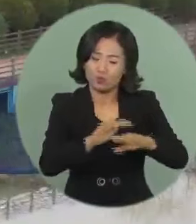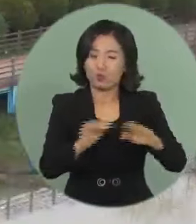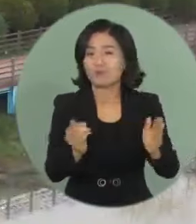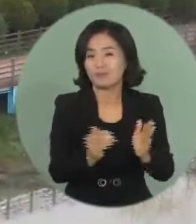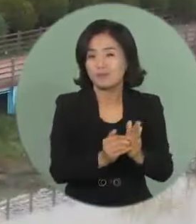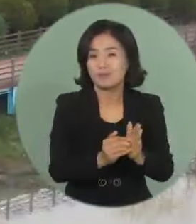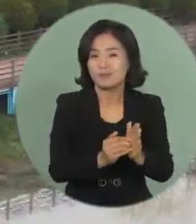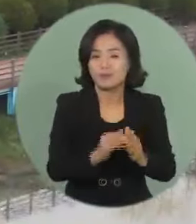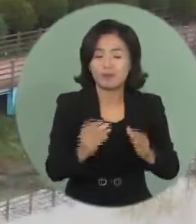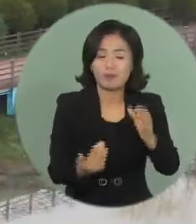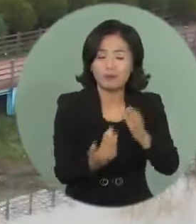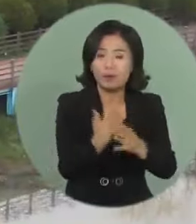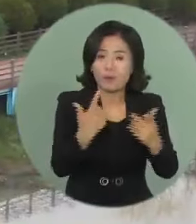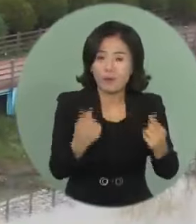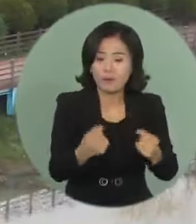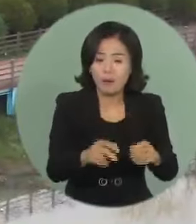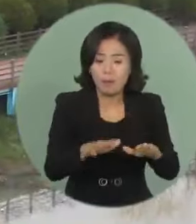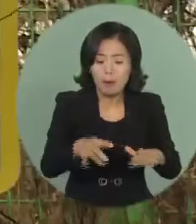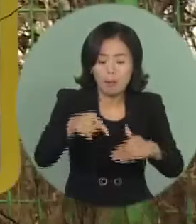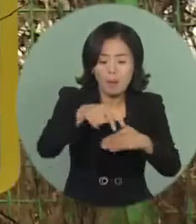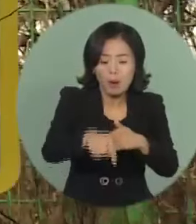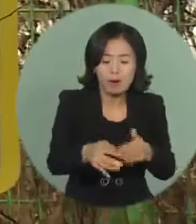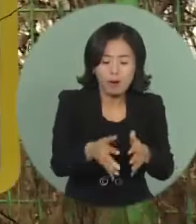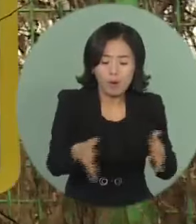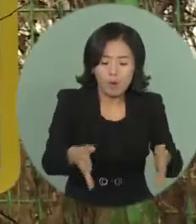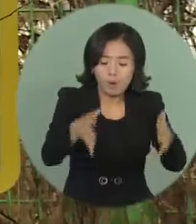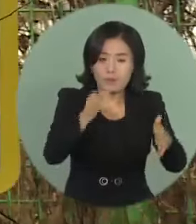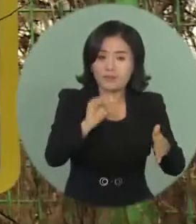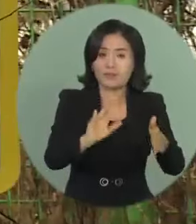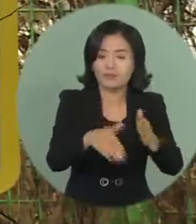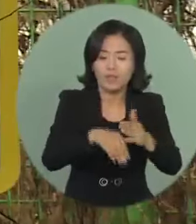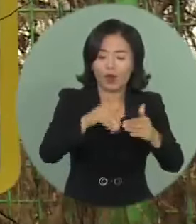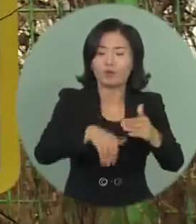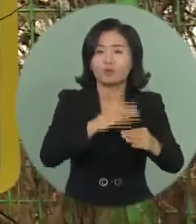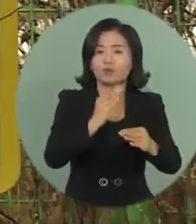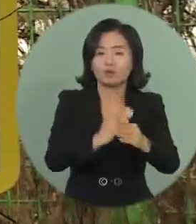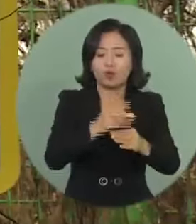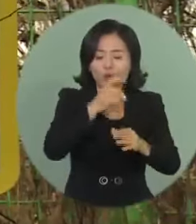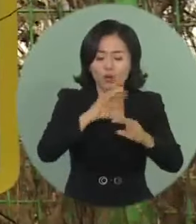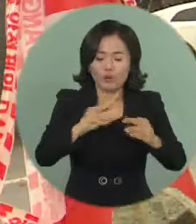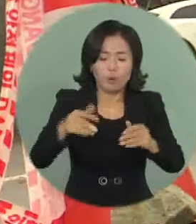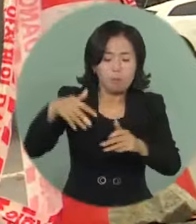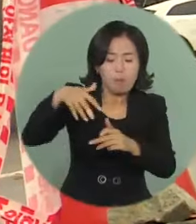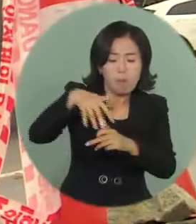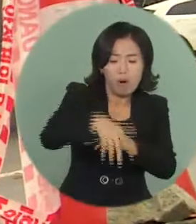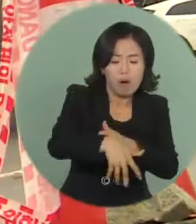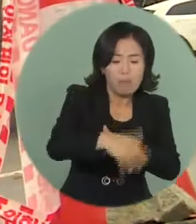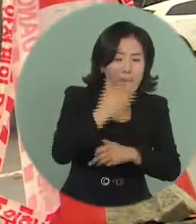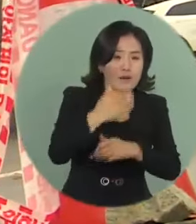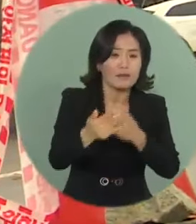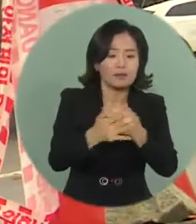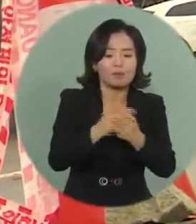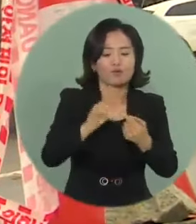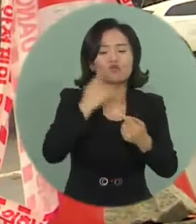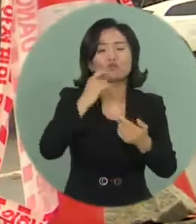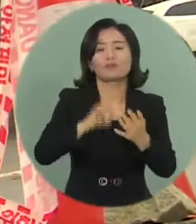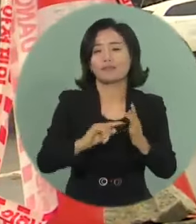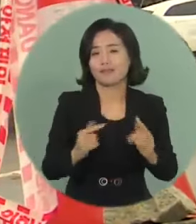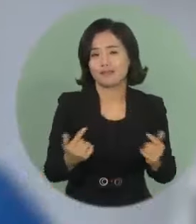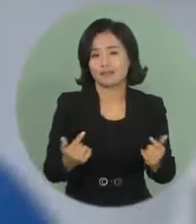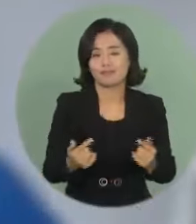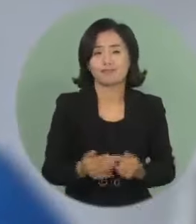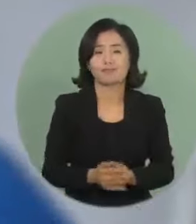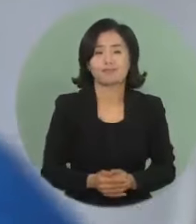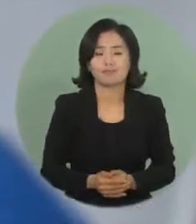돼요 이번 사고처럼 바로 아래 건물이 있는 경우는 공사 중에 토사가 흘러내릴 가능성이 있어 이마저도 쉽지